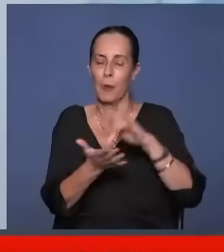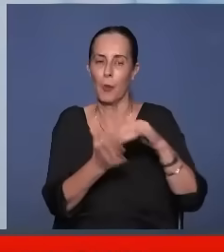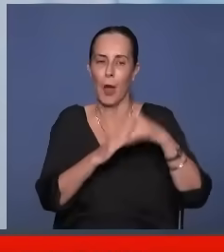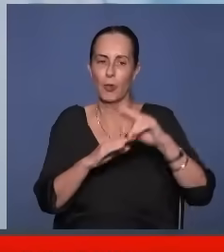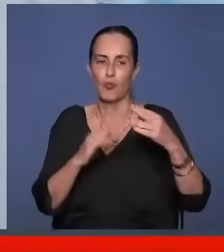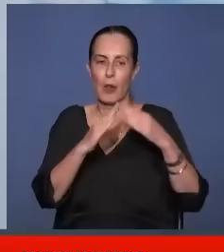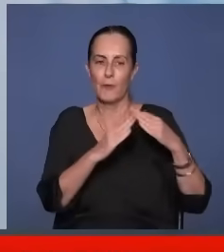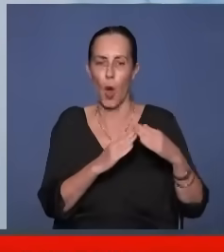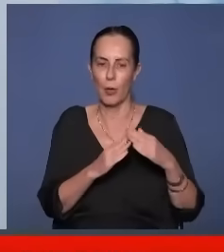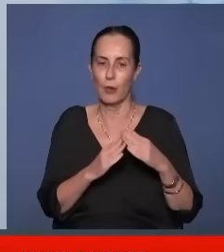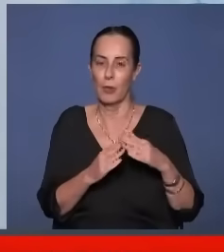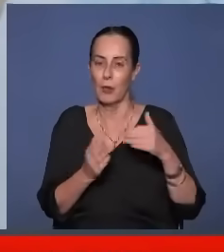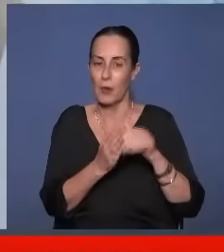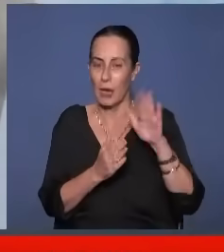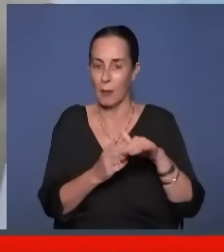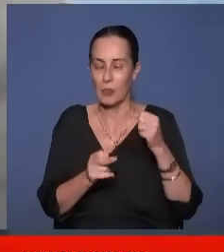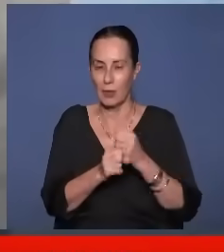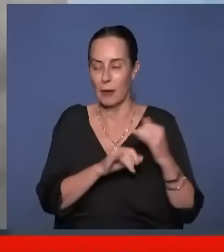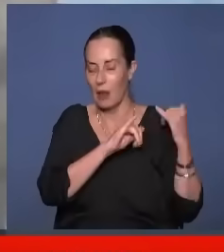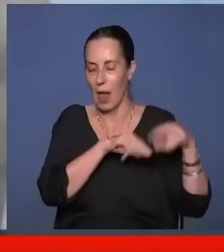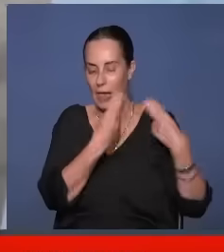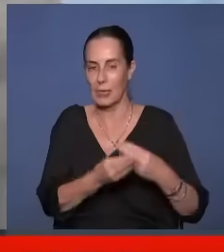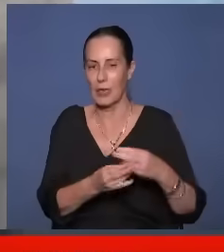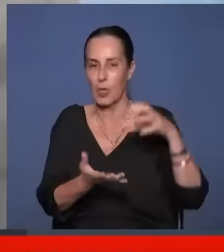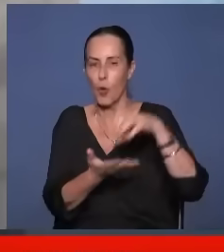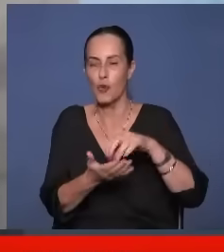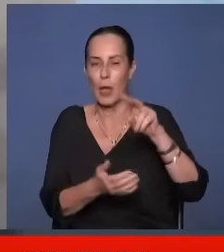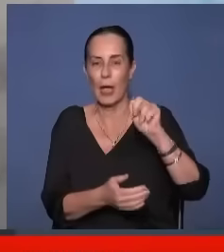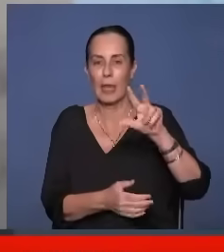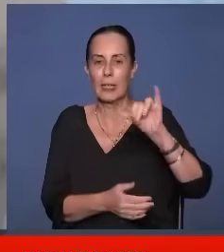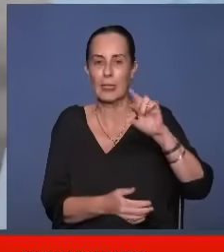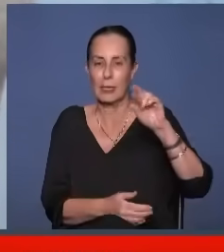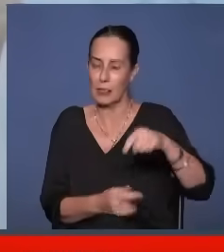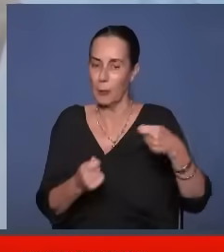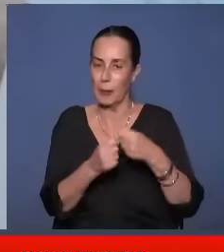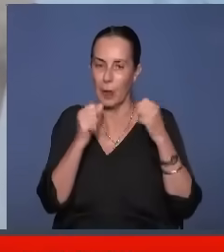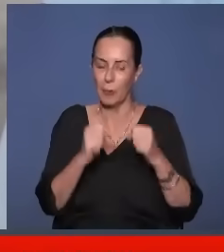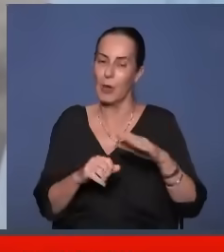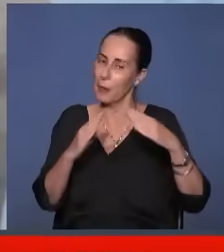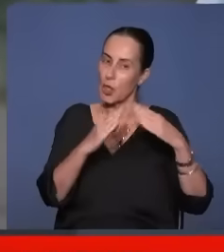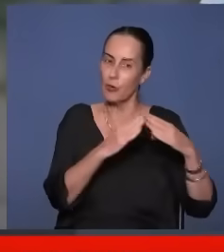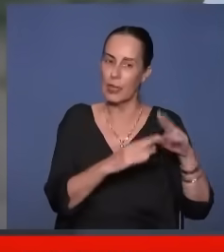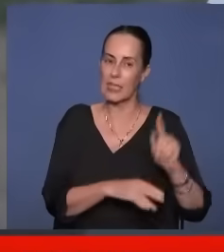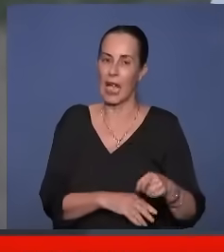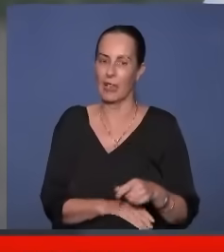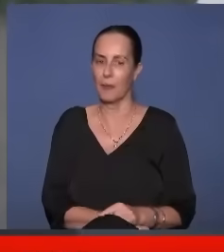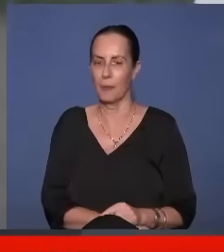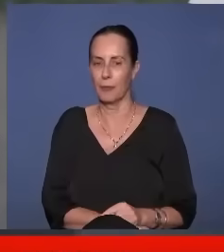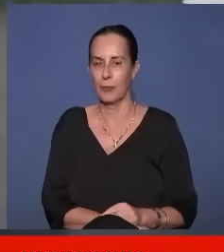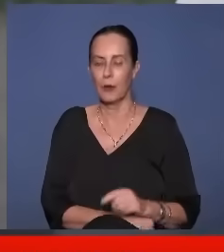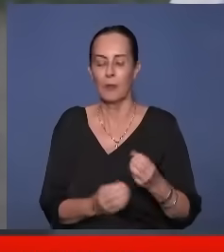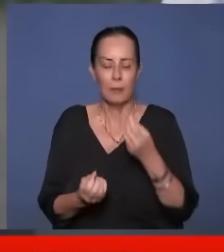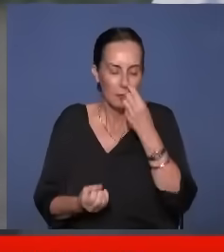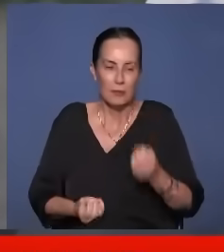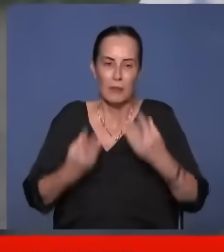מחדש. בהמשך צריך לשים גם את גוש נצרים, כי צריך אותו מבחינה ביטחונית וגם התיישבותית, להפריח